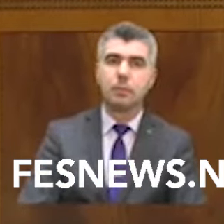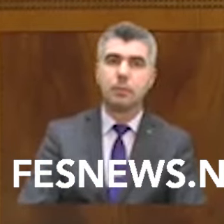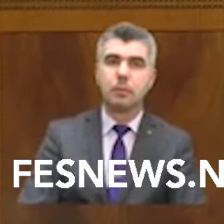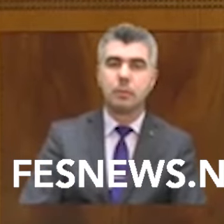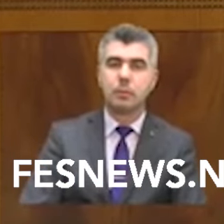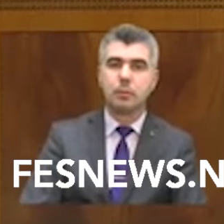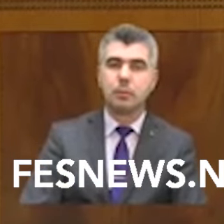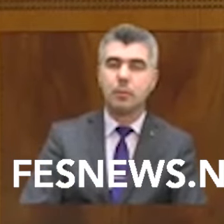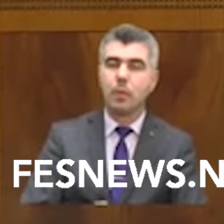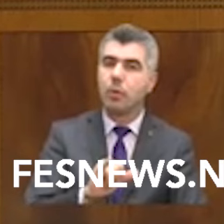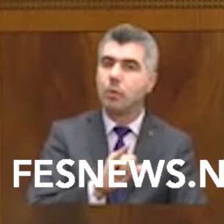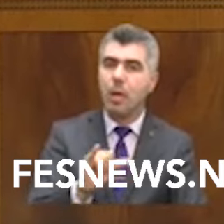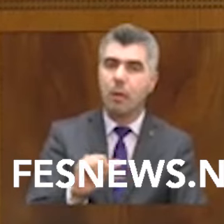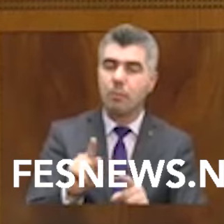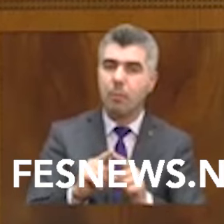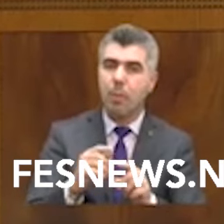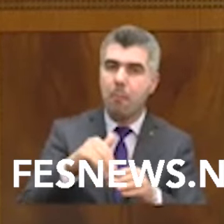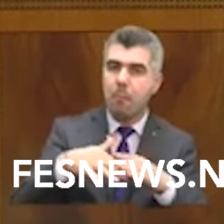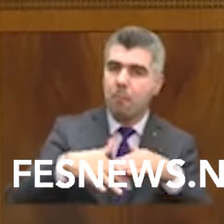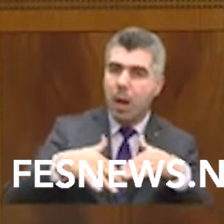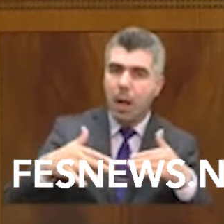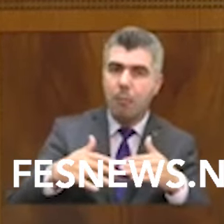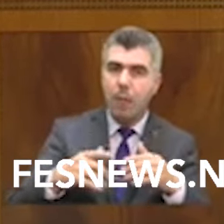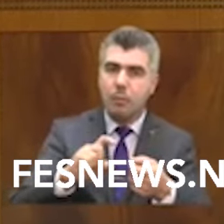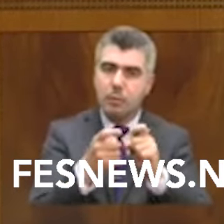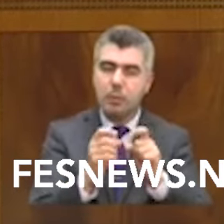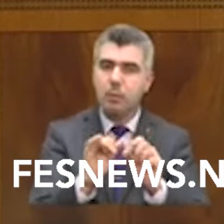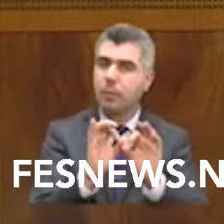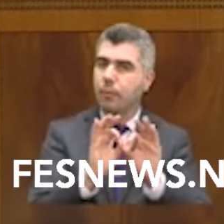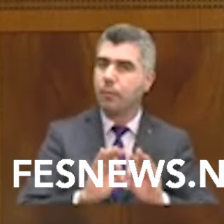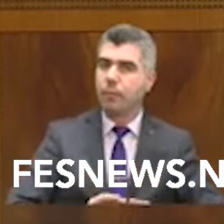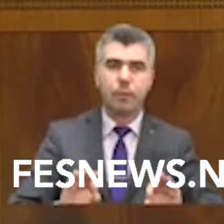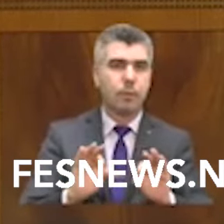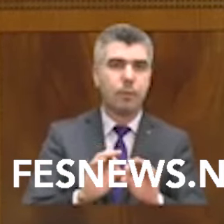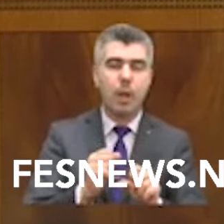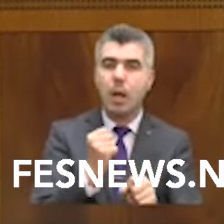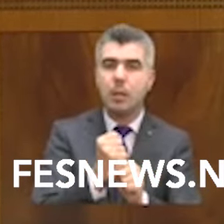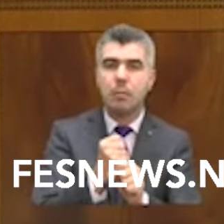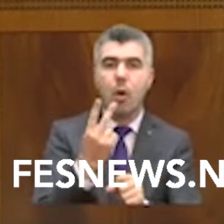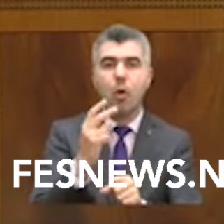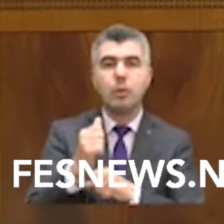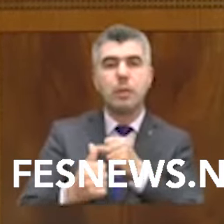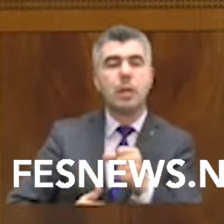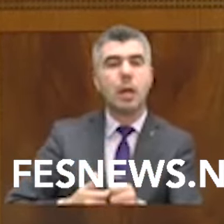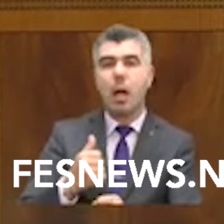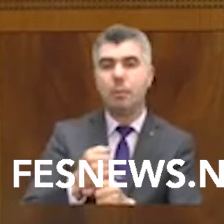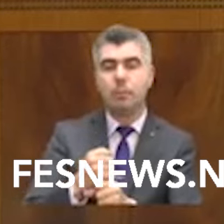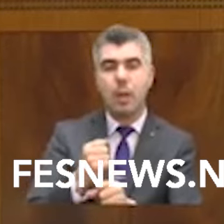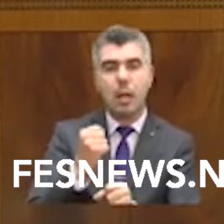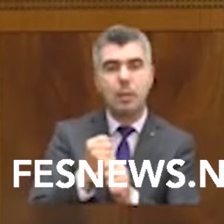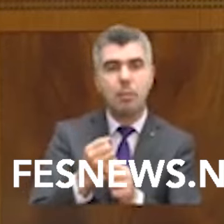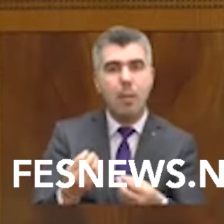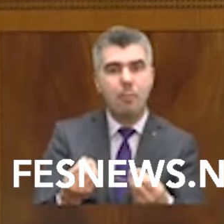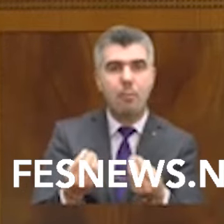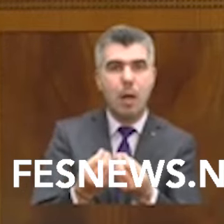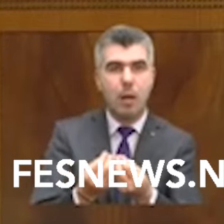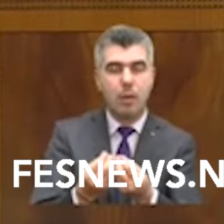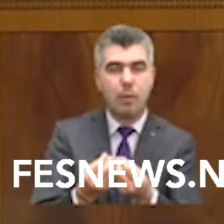ما عندي حتى حاجه ضد البرلمان، ما عندي حتى حاجه ضد البرلمانيين، اشتغلت معكم 20 سنه في في